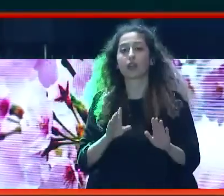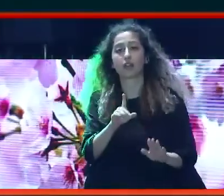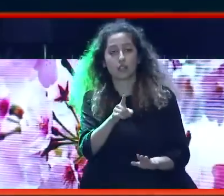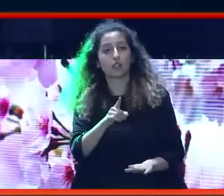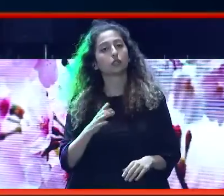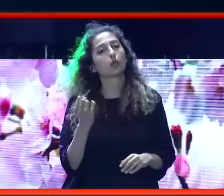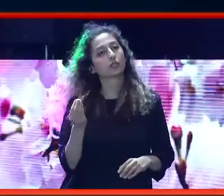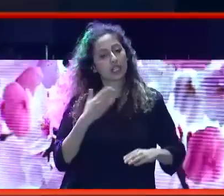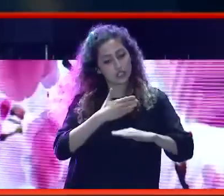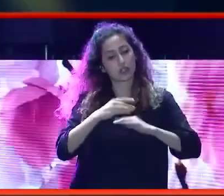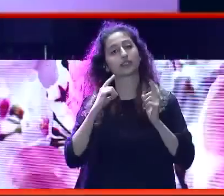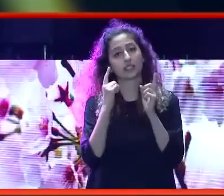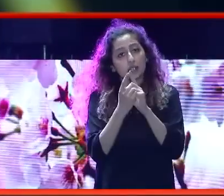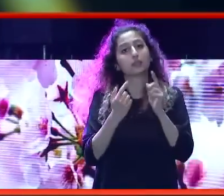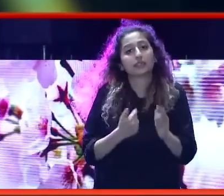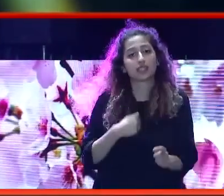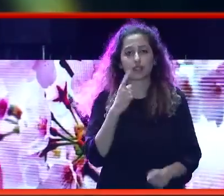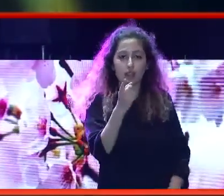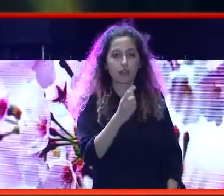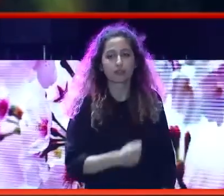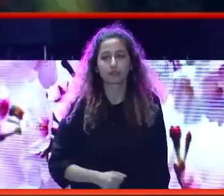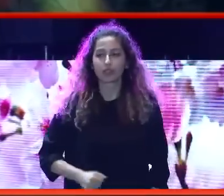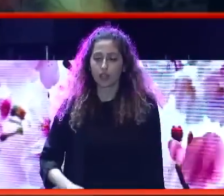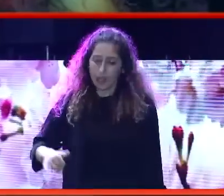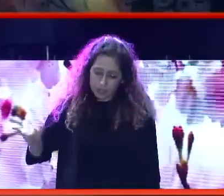yanımda kal. Çok geç rastladım sana.